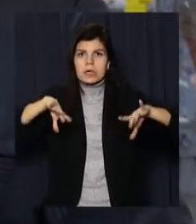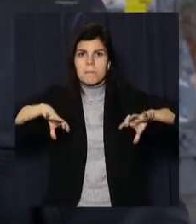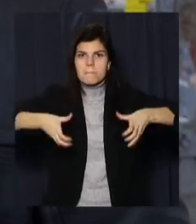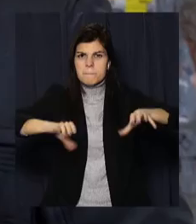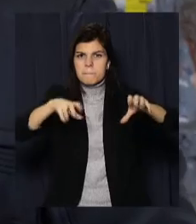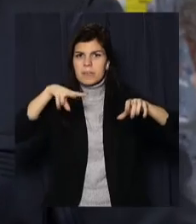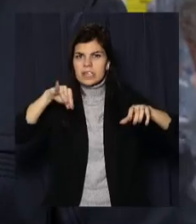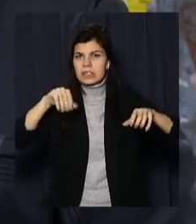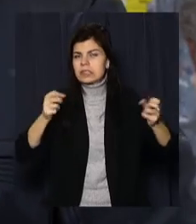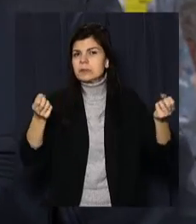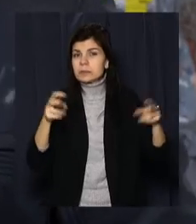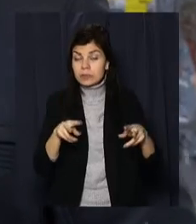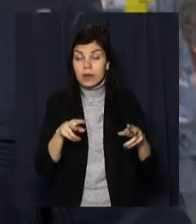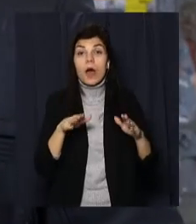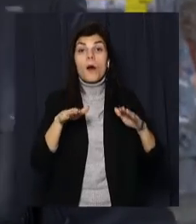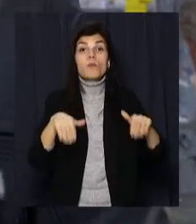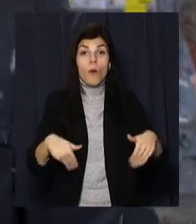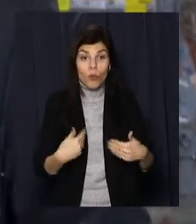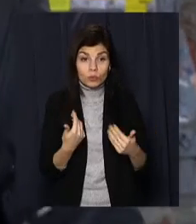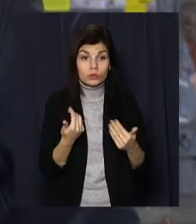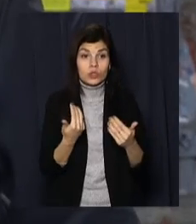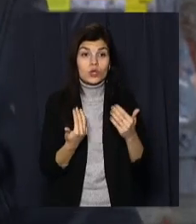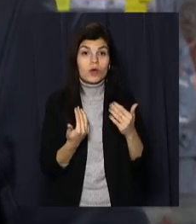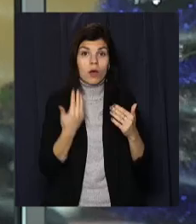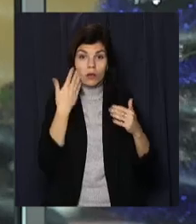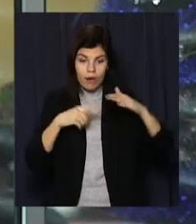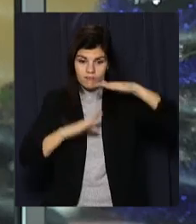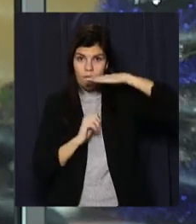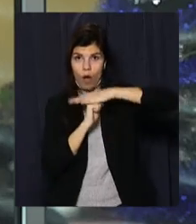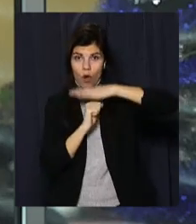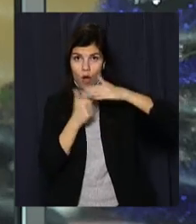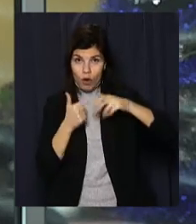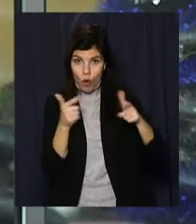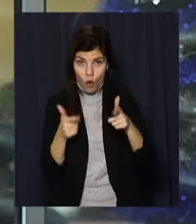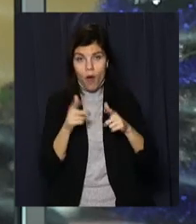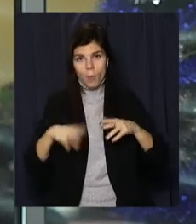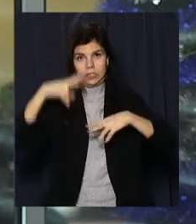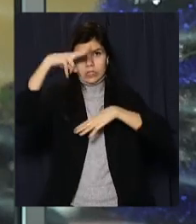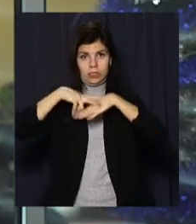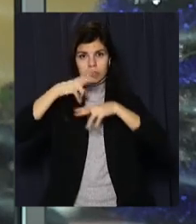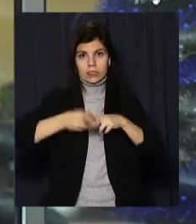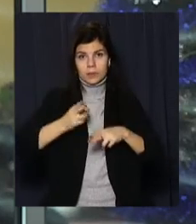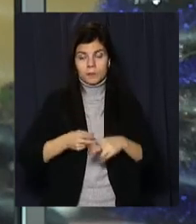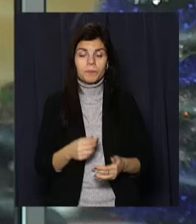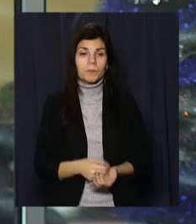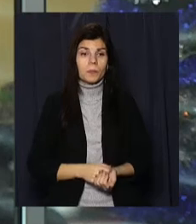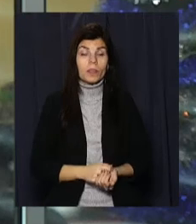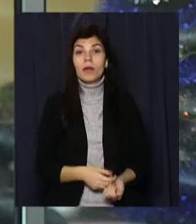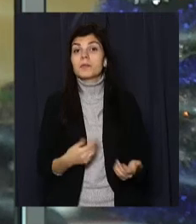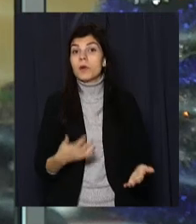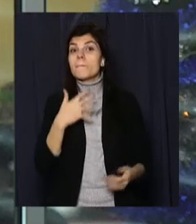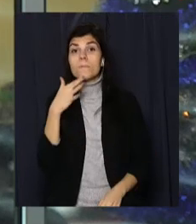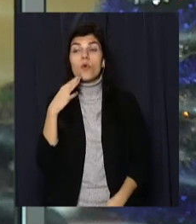плиты, после чего туда монтируются новые рельсы. Штучна чи жива? Ось у чому